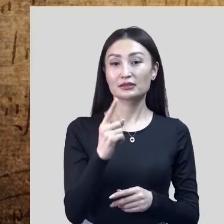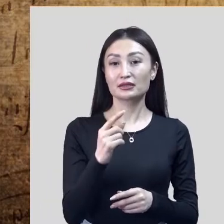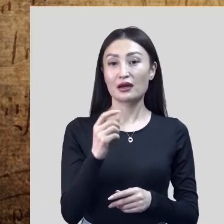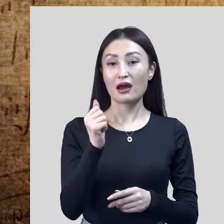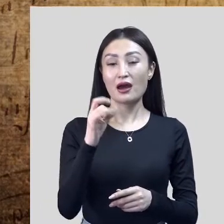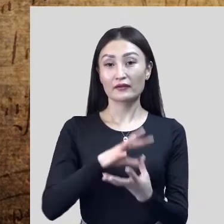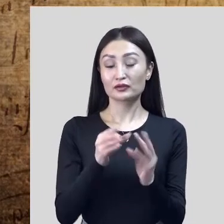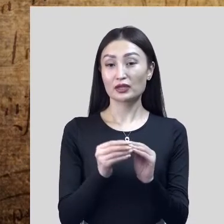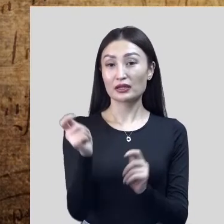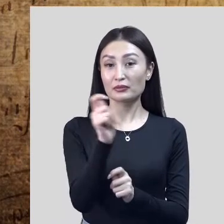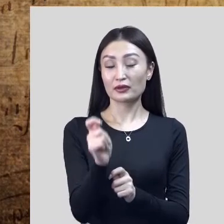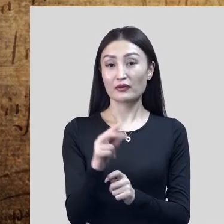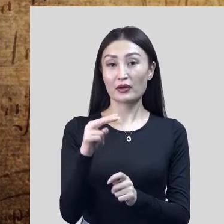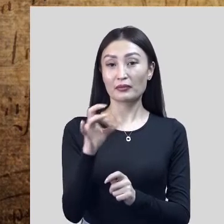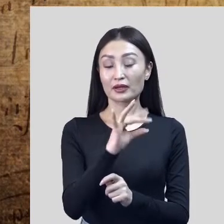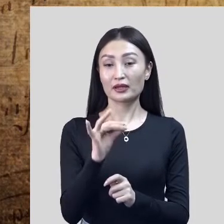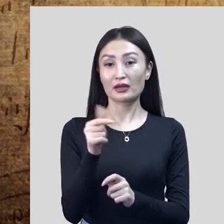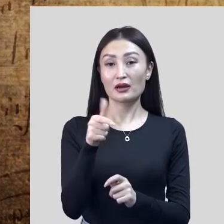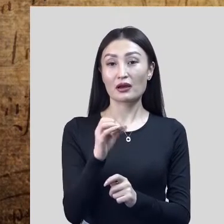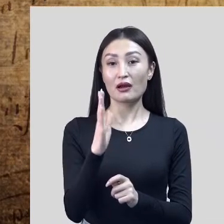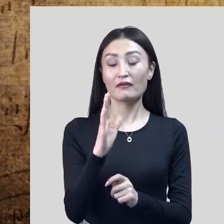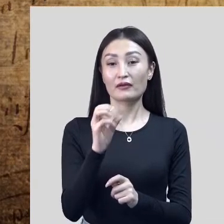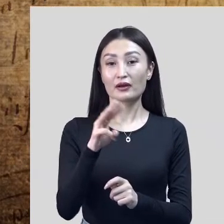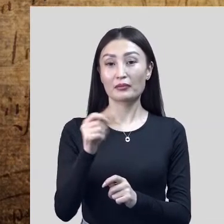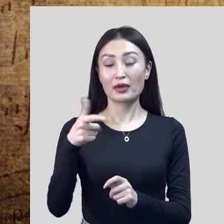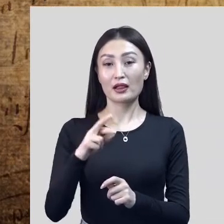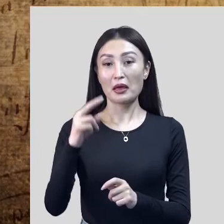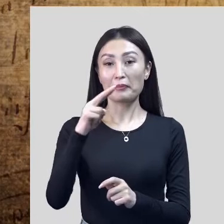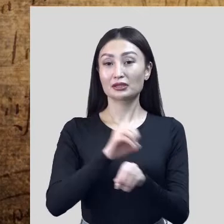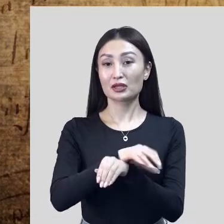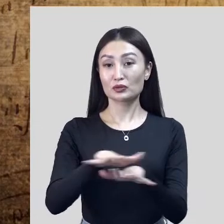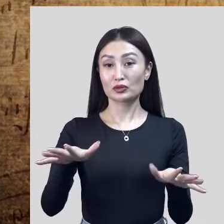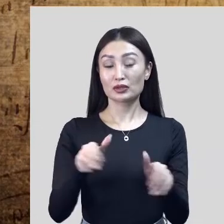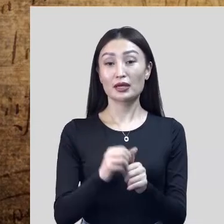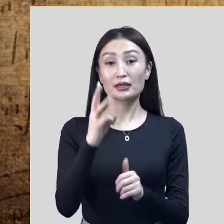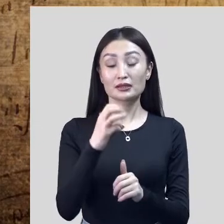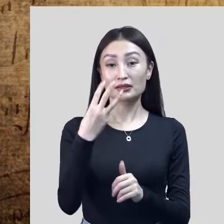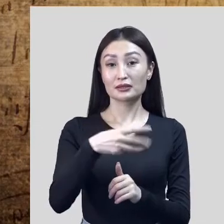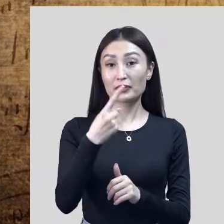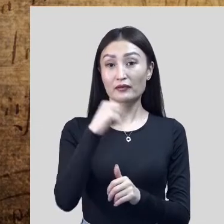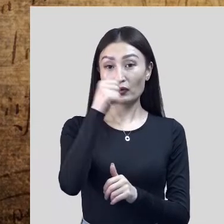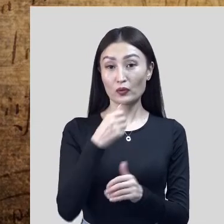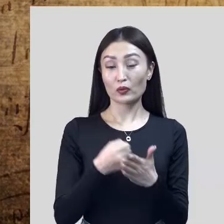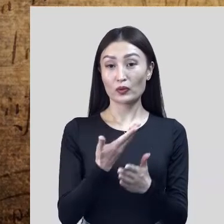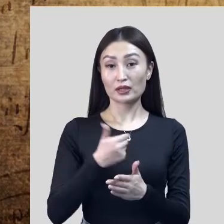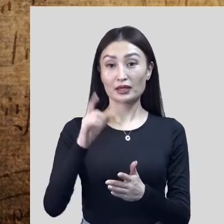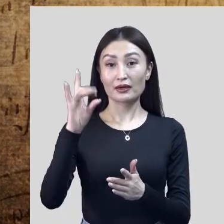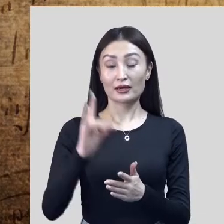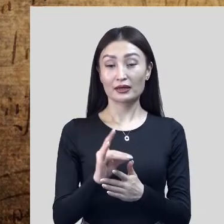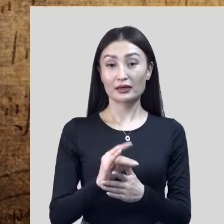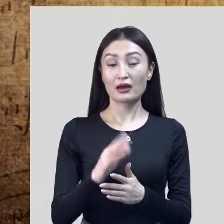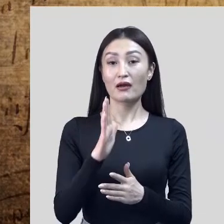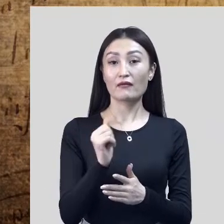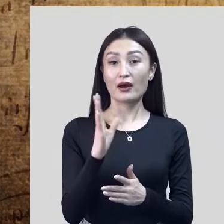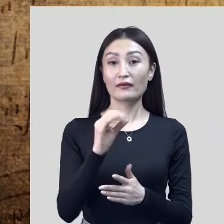ученый Архимед. Битвы при Гавгамеллах персидское царство перестало существовать. 331 год до нашей эры. Сдались